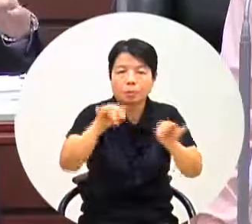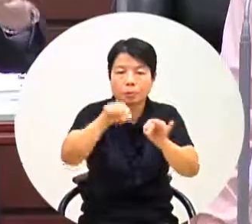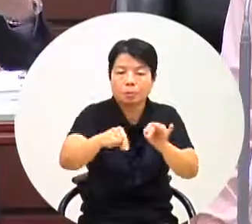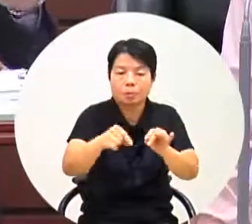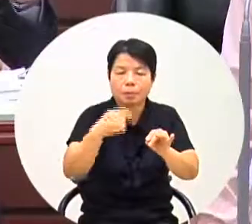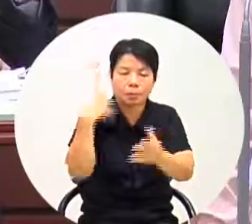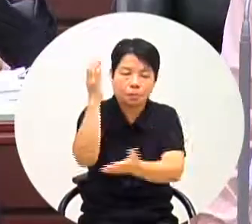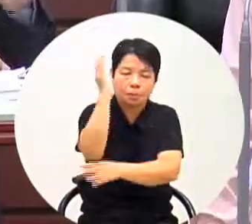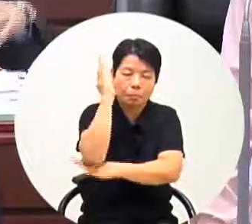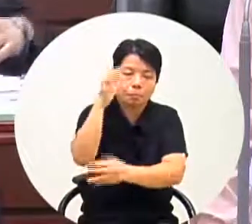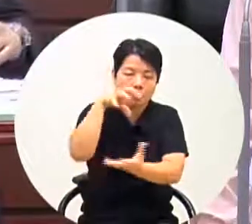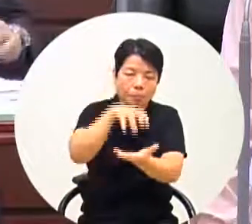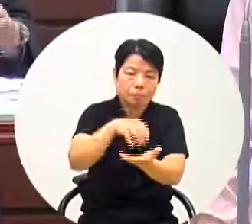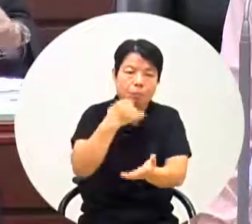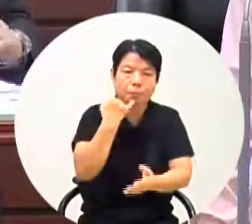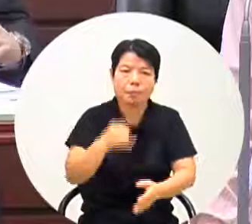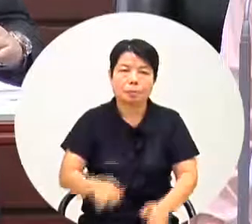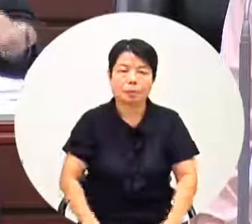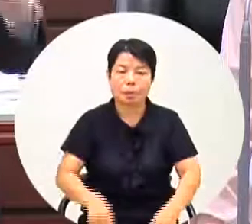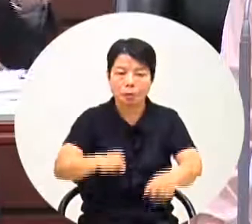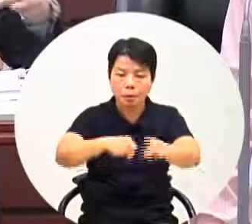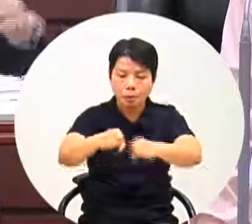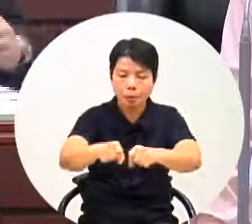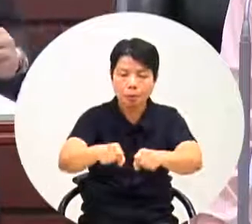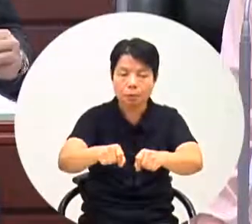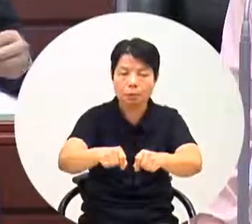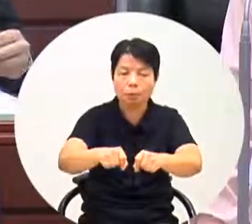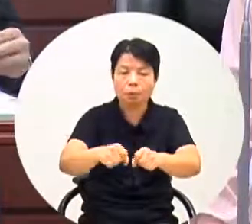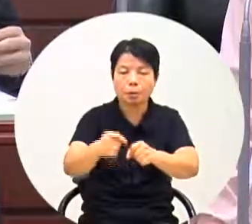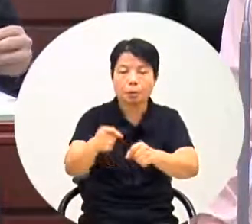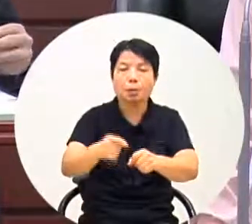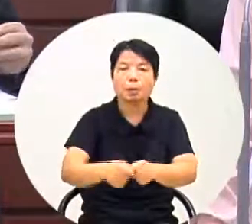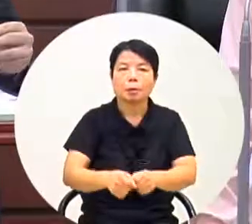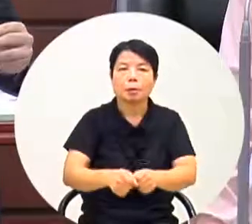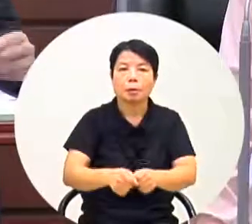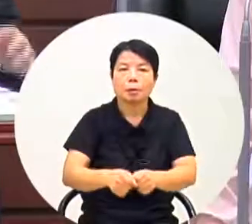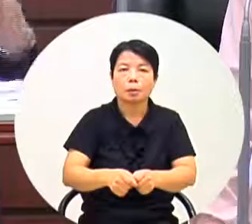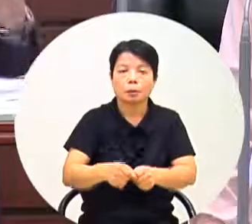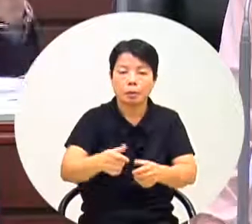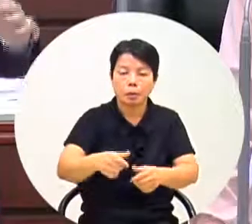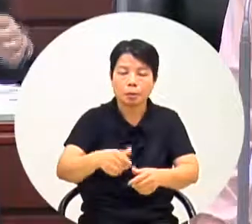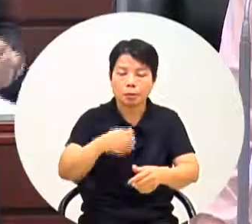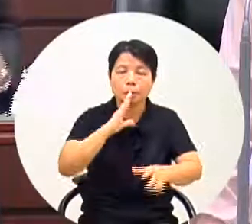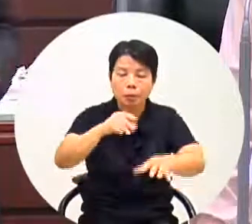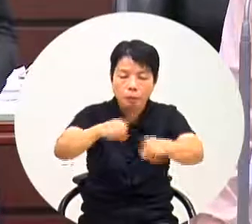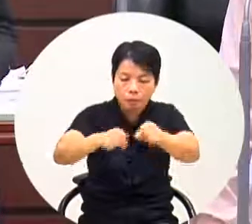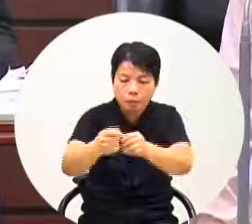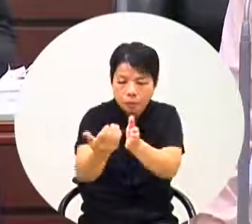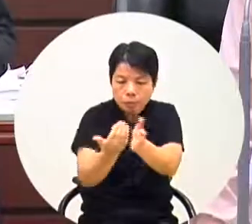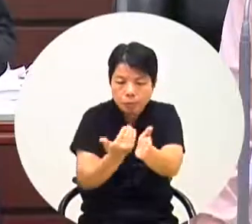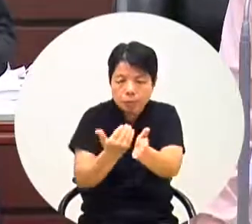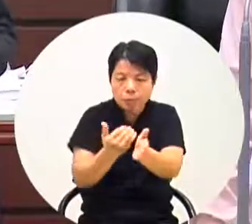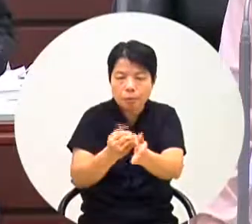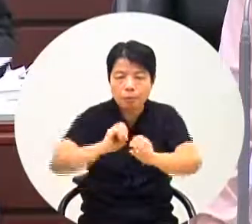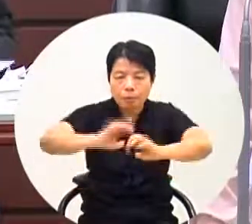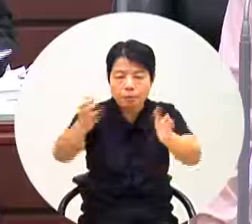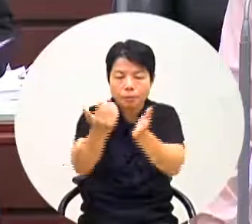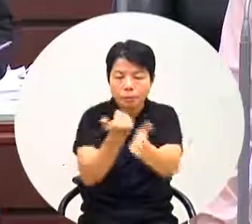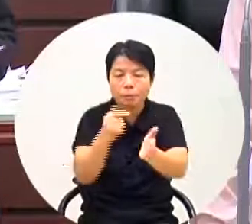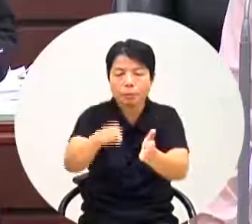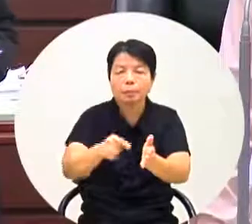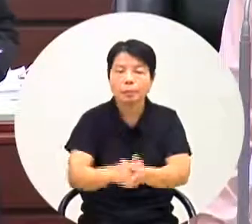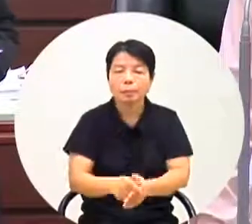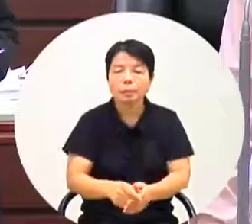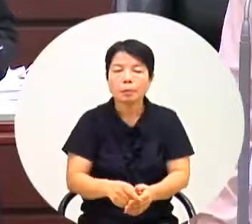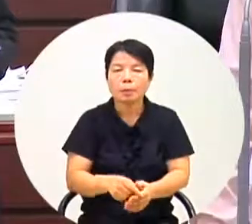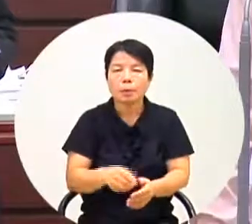能是都市计划发布实施前已经存在的建筑物，那他可以事后透